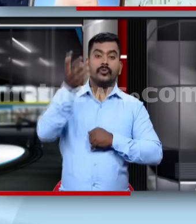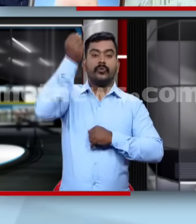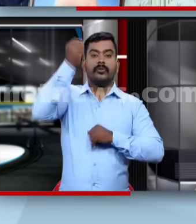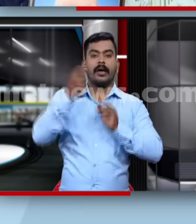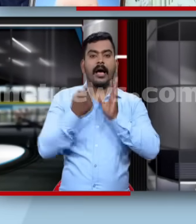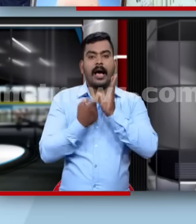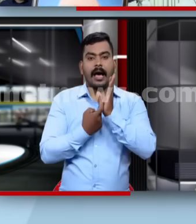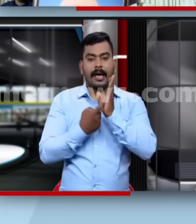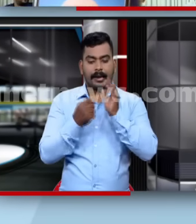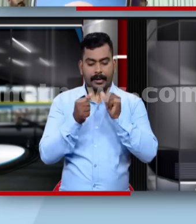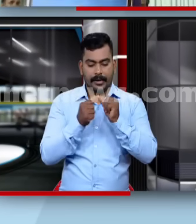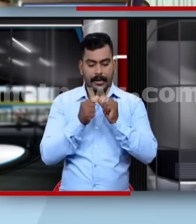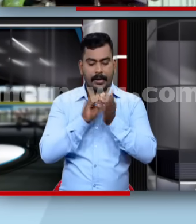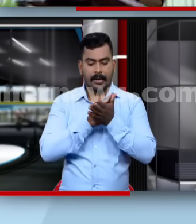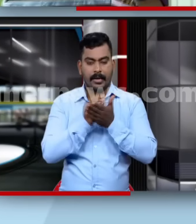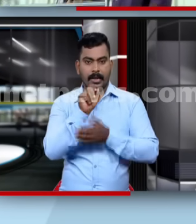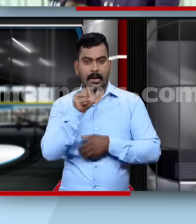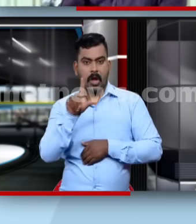മങ്കൂട്ടത്തിലാണ്.